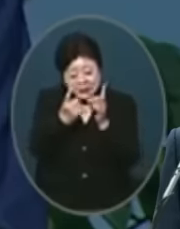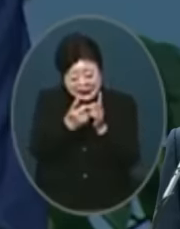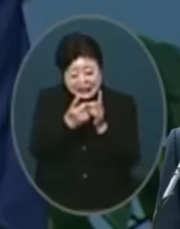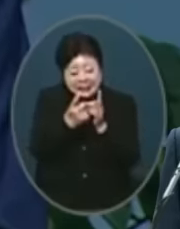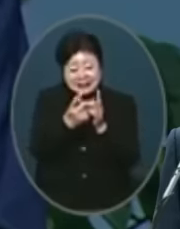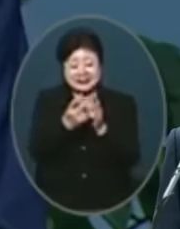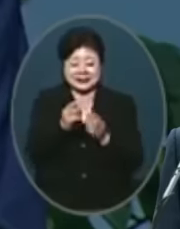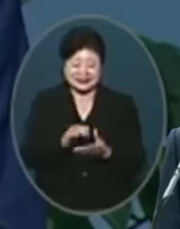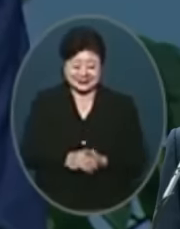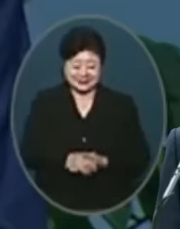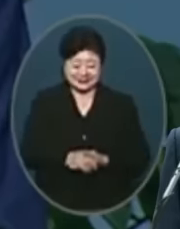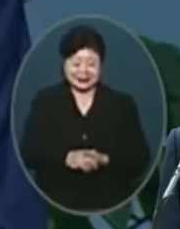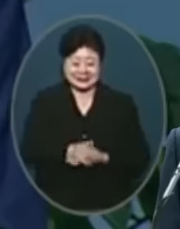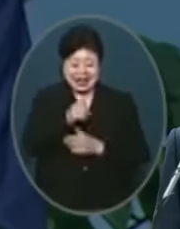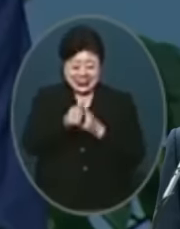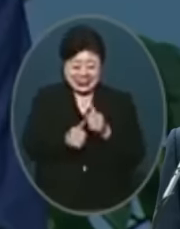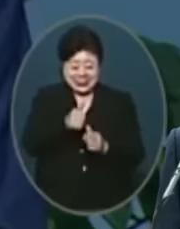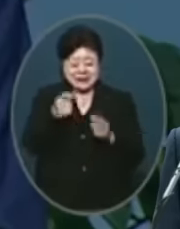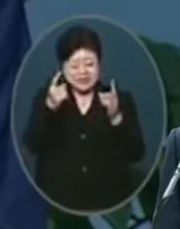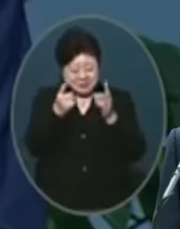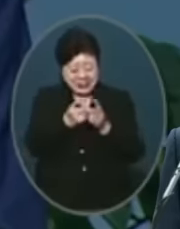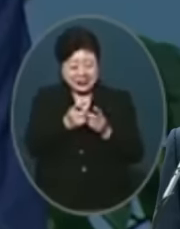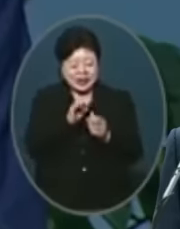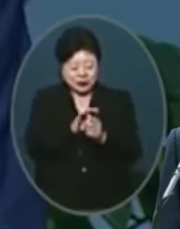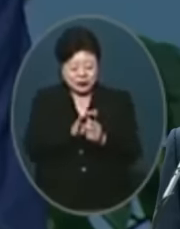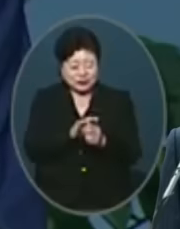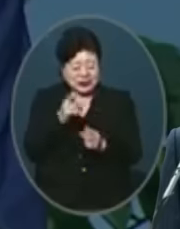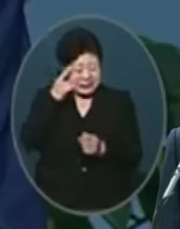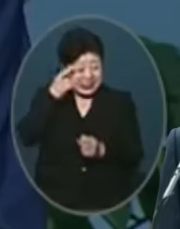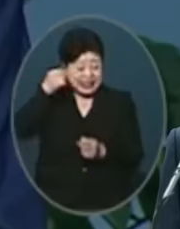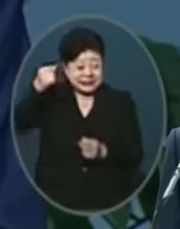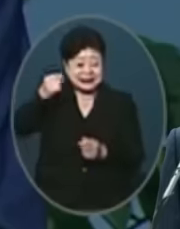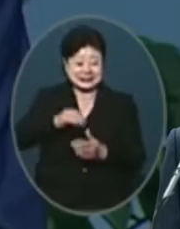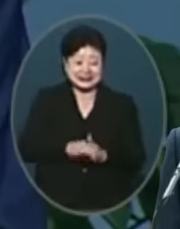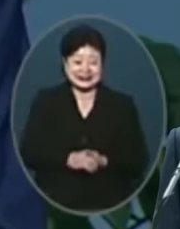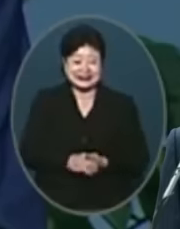온 사람들이니 하나님 만나도록 도와줘야 되겠다 싶어서